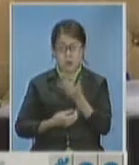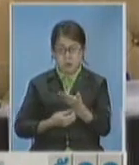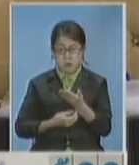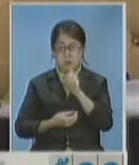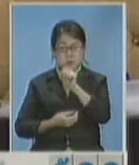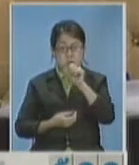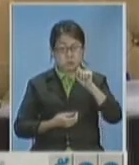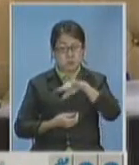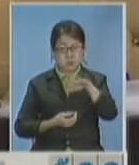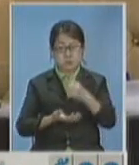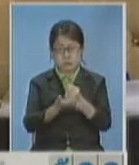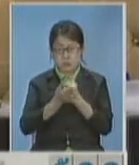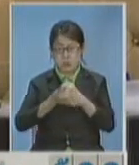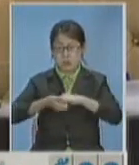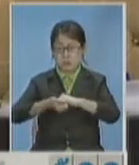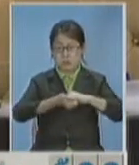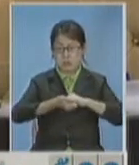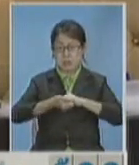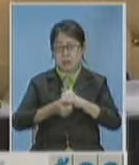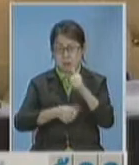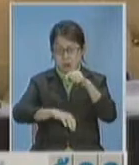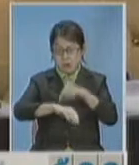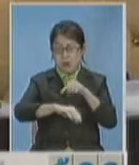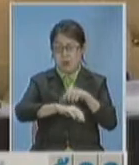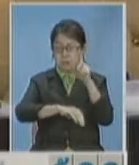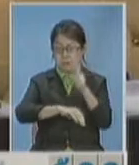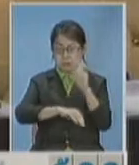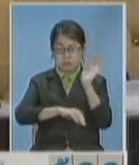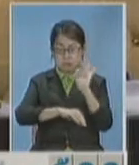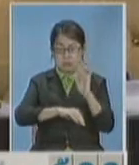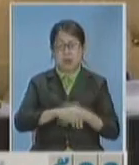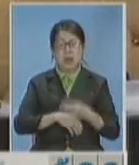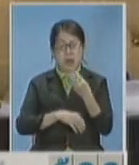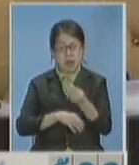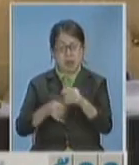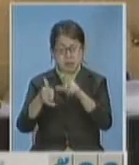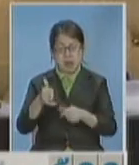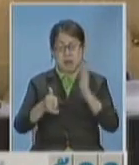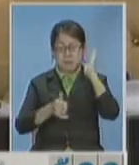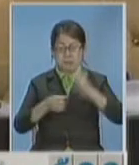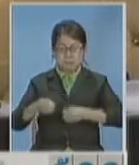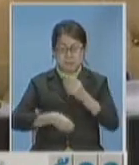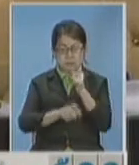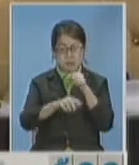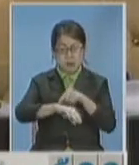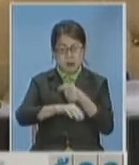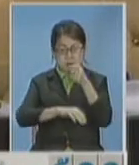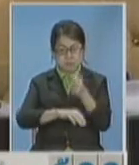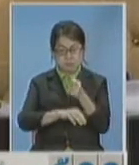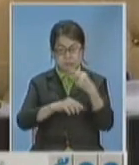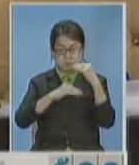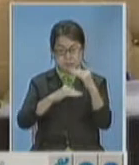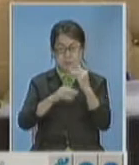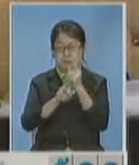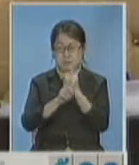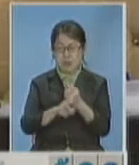มาชิกอาจจะเป็นการบริหารเวลาได้ไหมให้สมาชิกพูดได้ในเวลาที่กำหนดไม่ใช่ขึ้นม